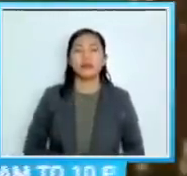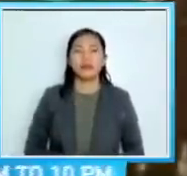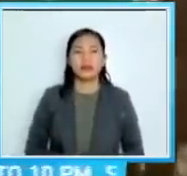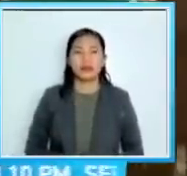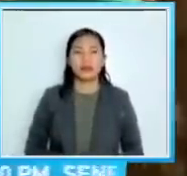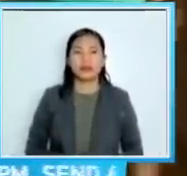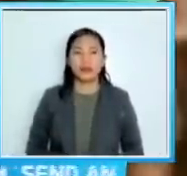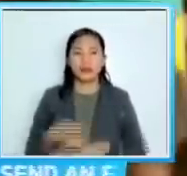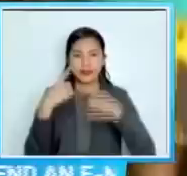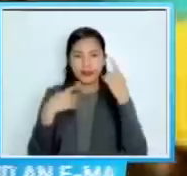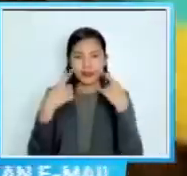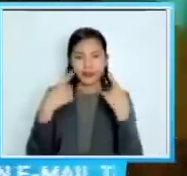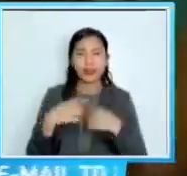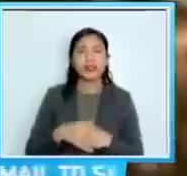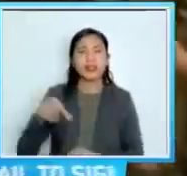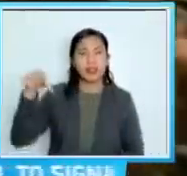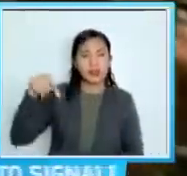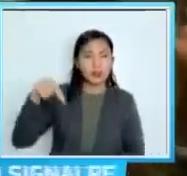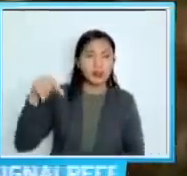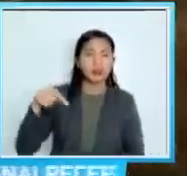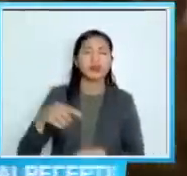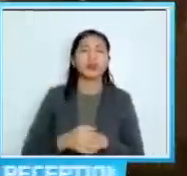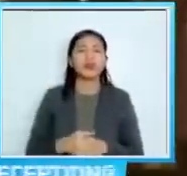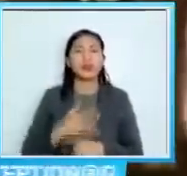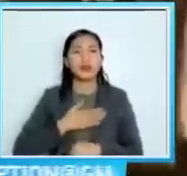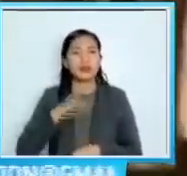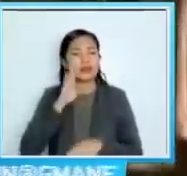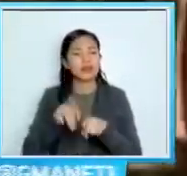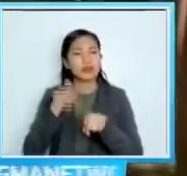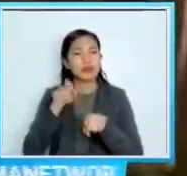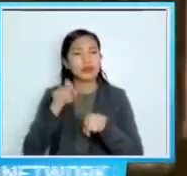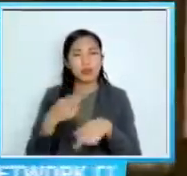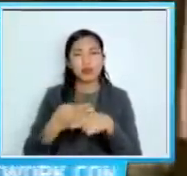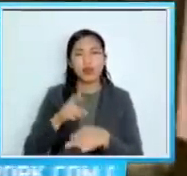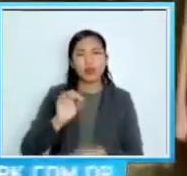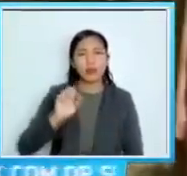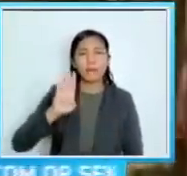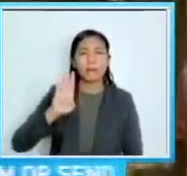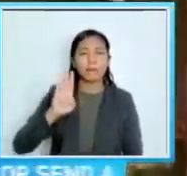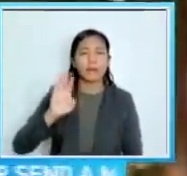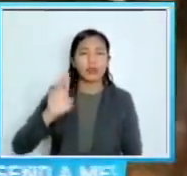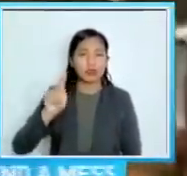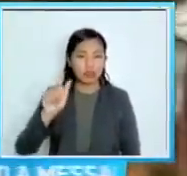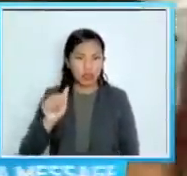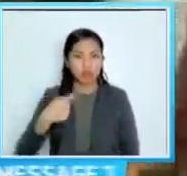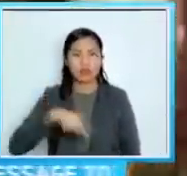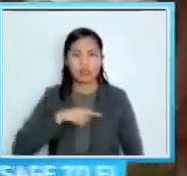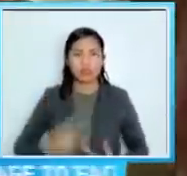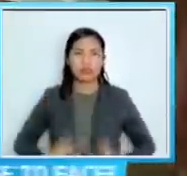sa Quiapo, si Roberta Marcelo. Buhay po kami dito. Huwag kayong